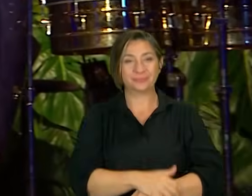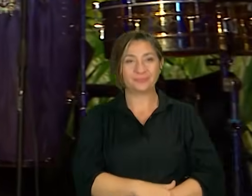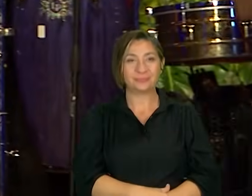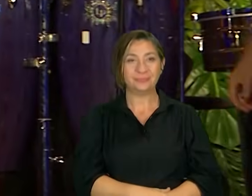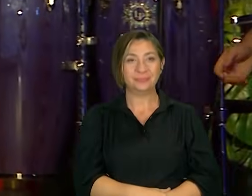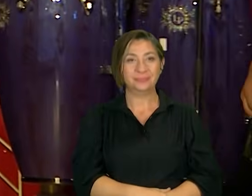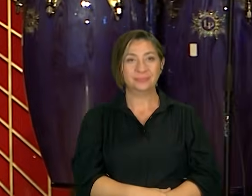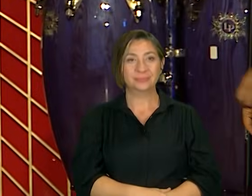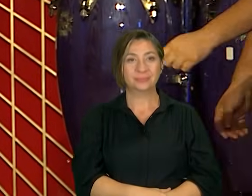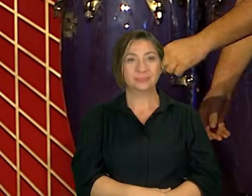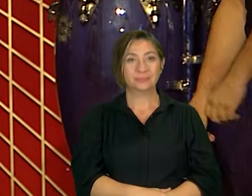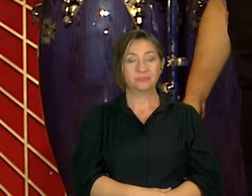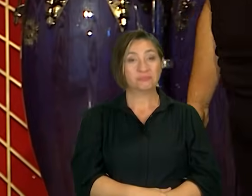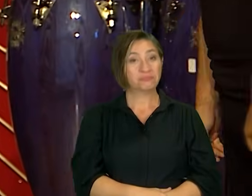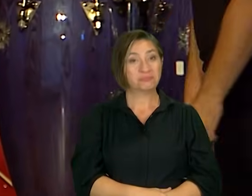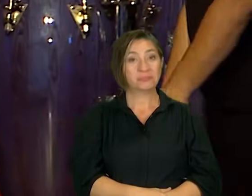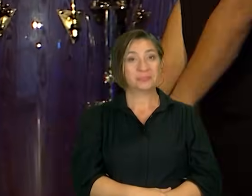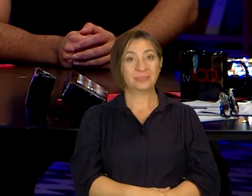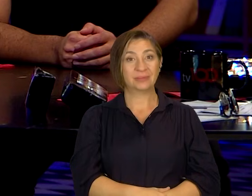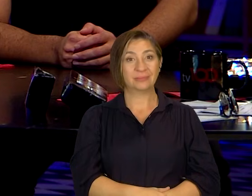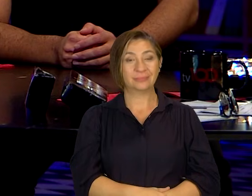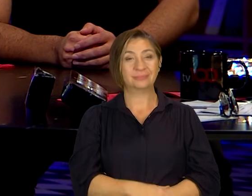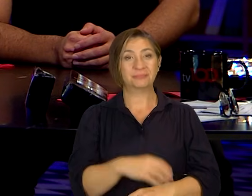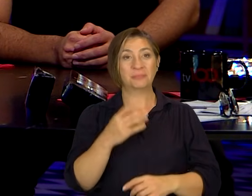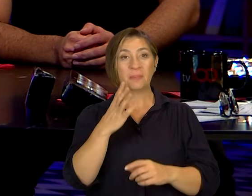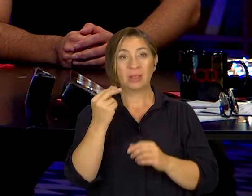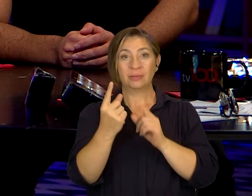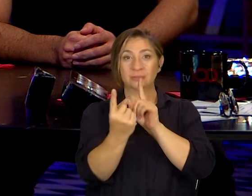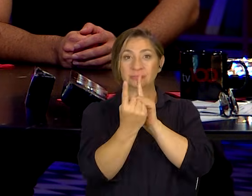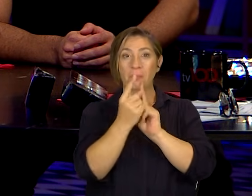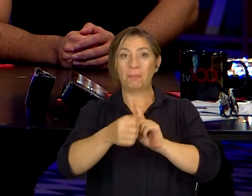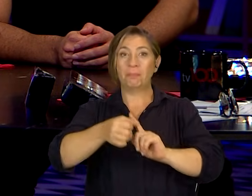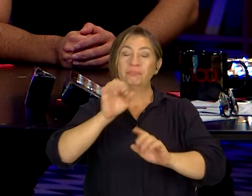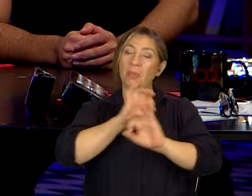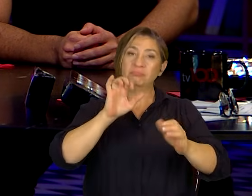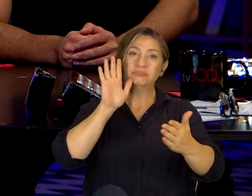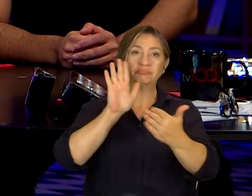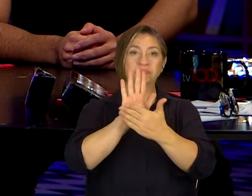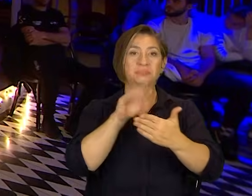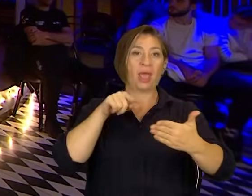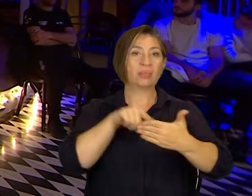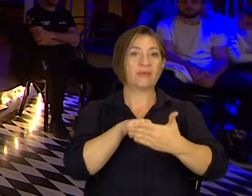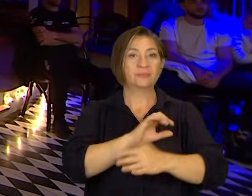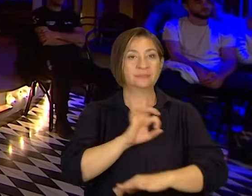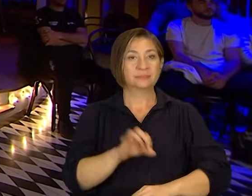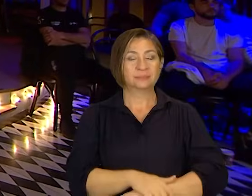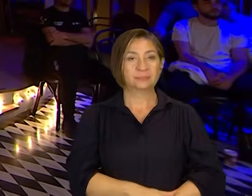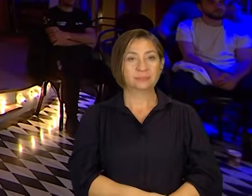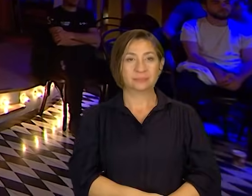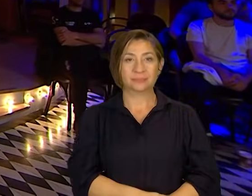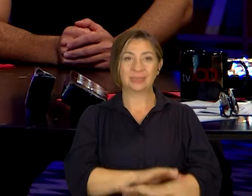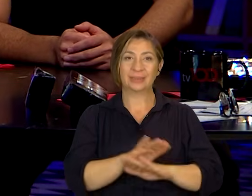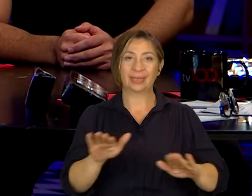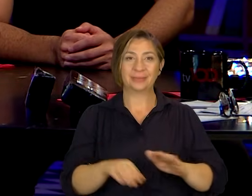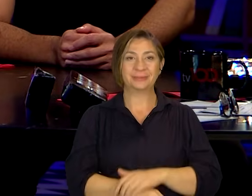Çok etkili olabileceğini düşünüyorum. Evet. Herhangi birisi bizzat hedefini bulursa. Kesinlikle. Yok,